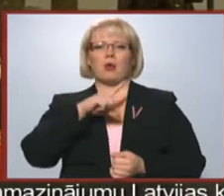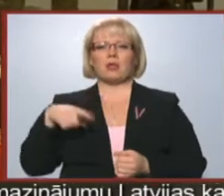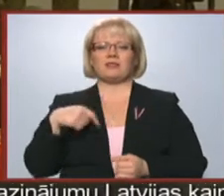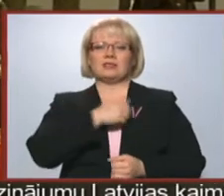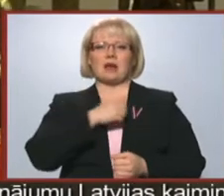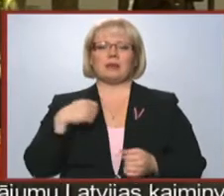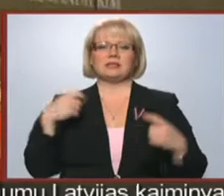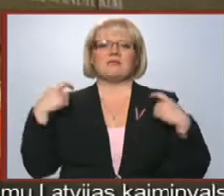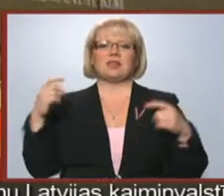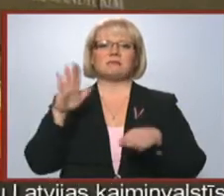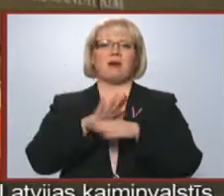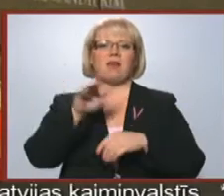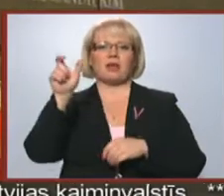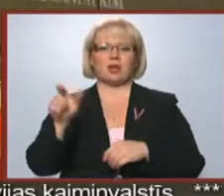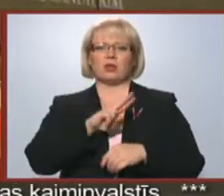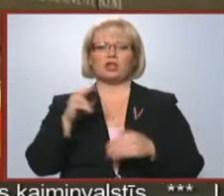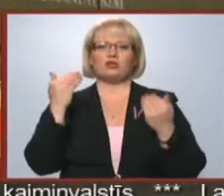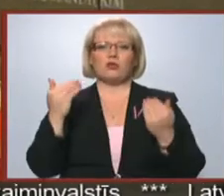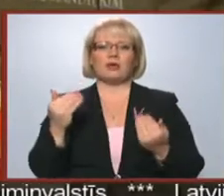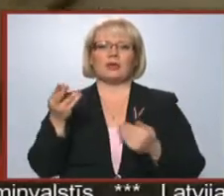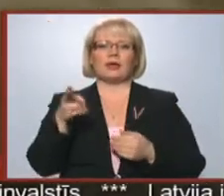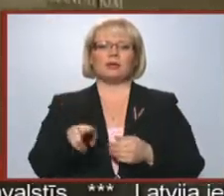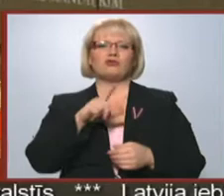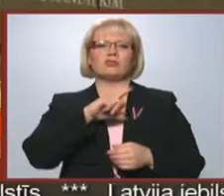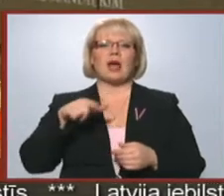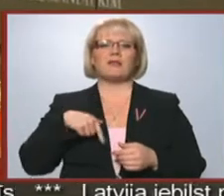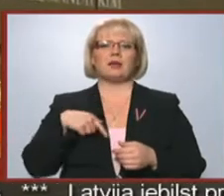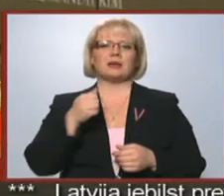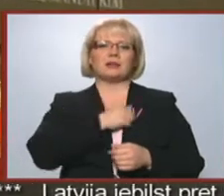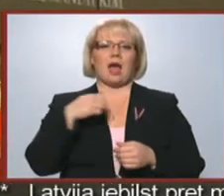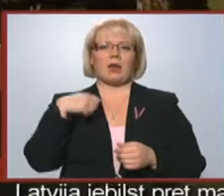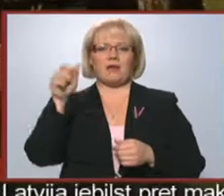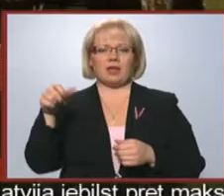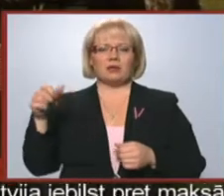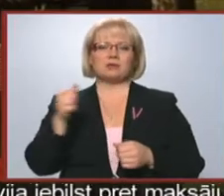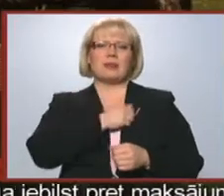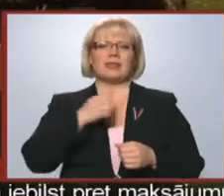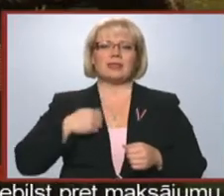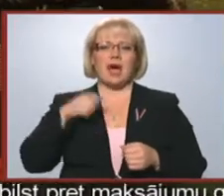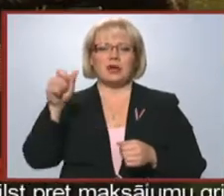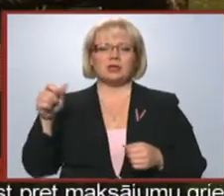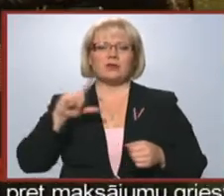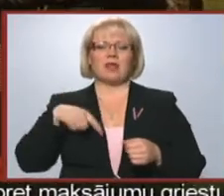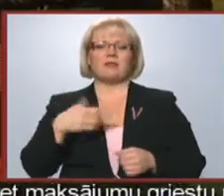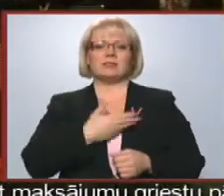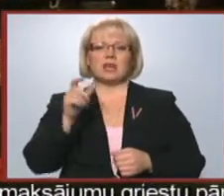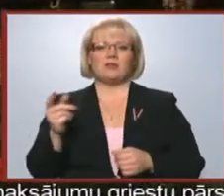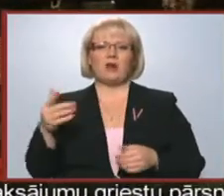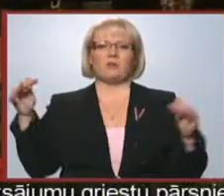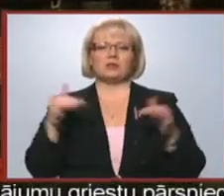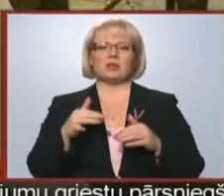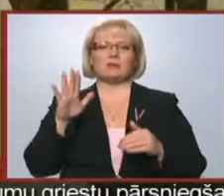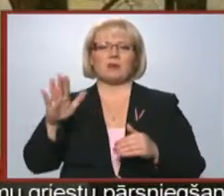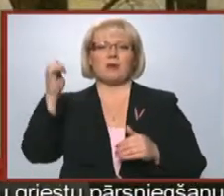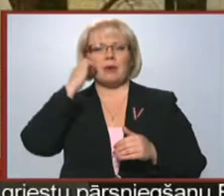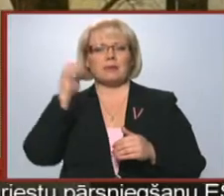armijas virspavēlnieku, kā arī līdz pat šodienai kritušos Latvijas karavīrus, militāristi un Latvijas iedzīvotāji pulcējās arī uz piemiņas brīdi pie